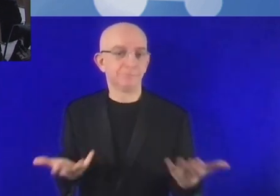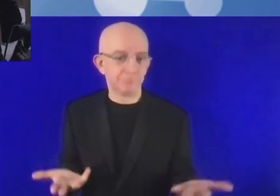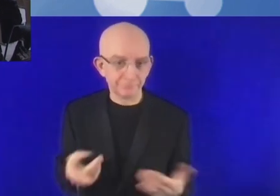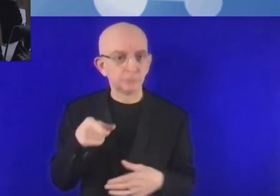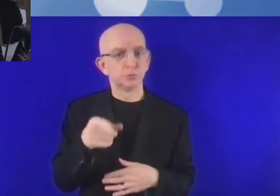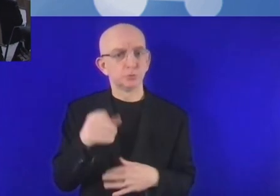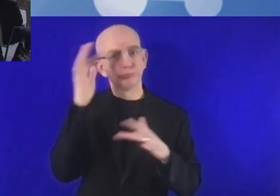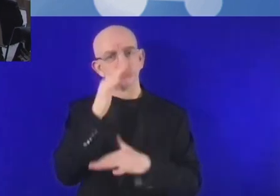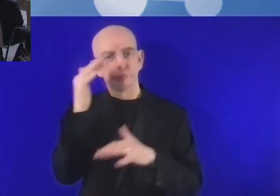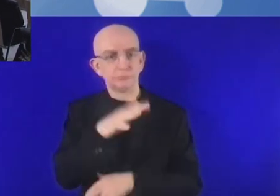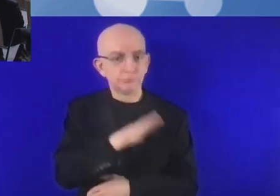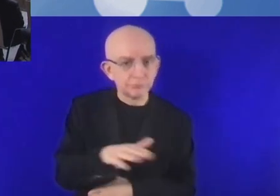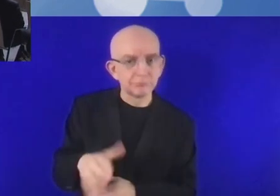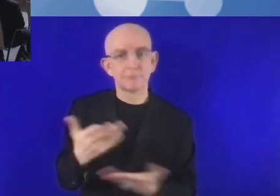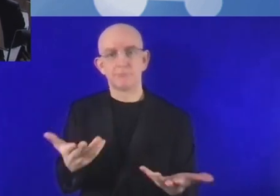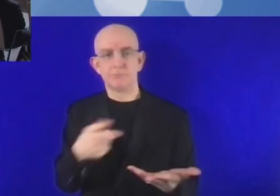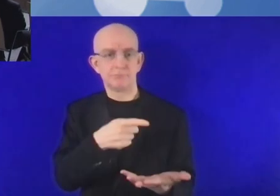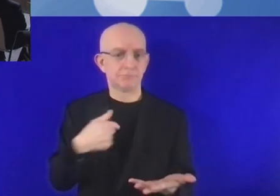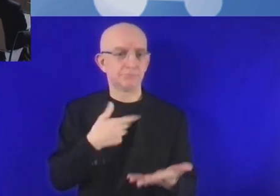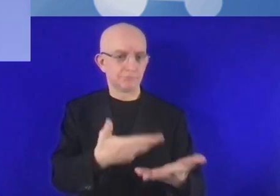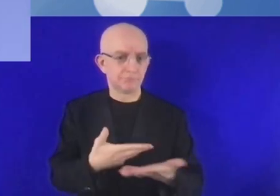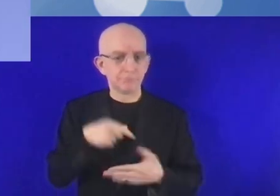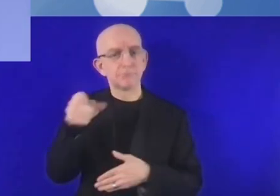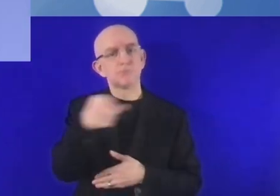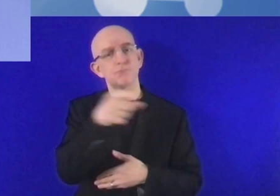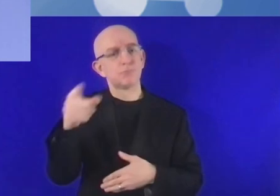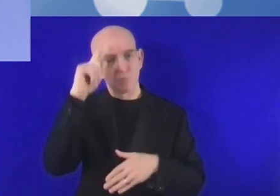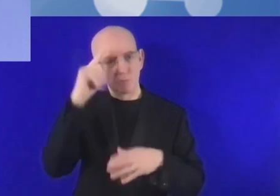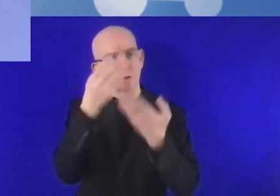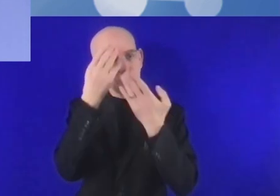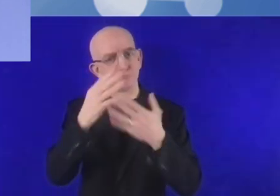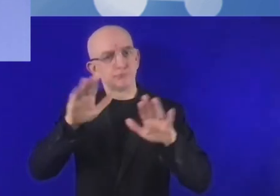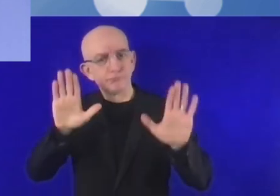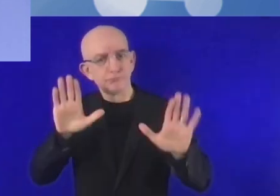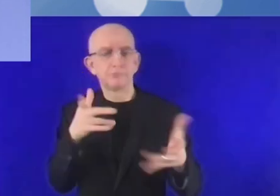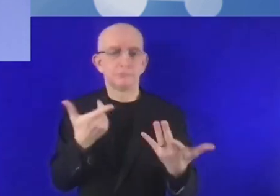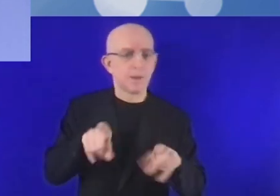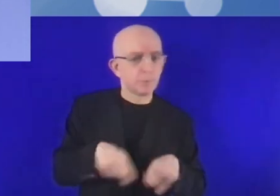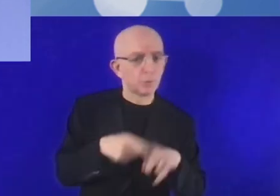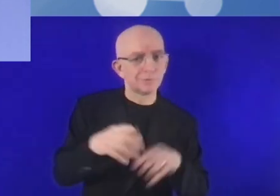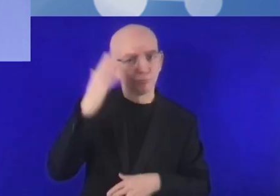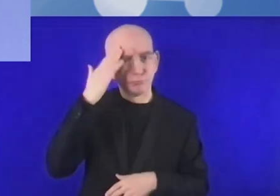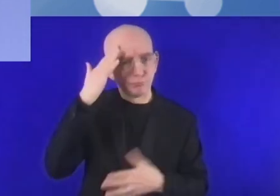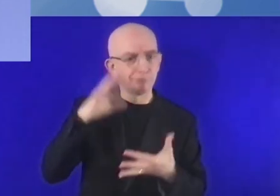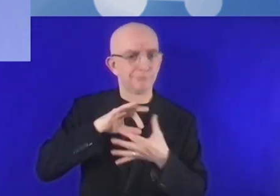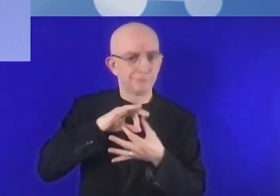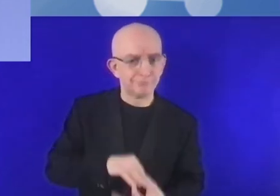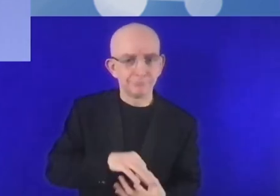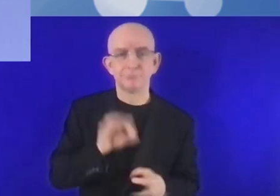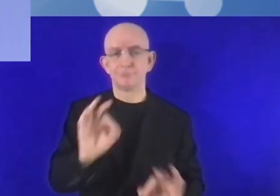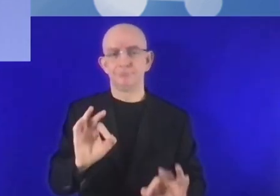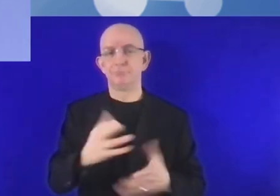Myślę, że powinniśmy dbać o własną wrażliwość, a także wykształcać u naszych dzieci naturalną ciekawość. W